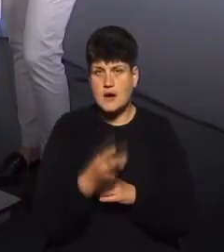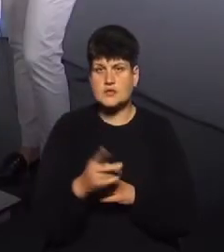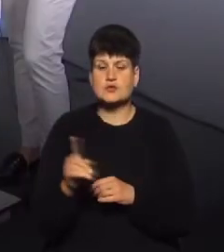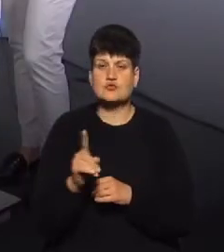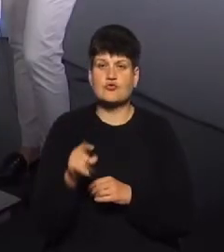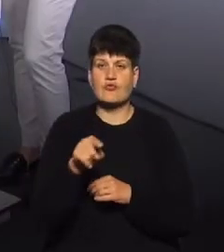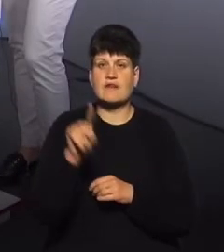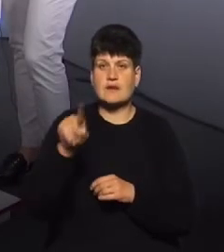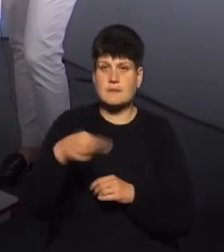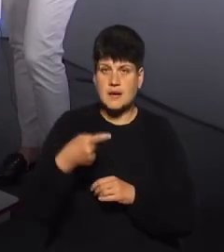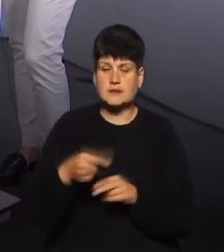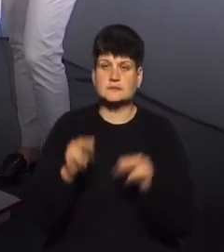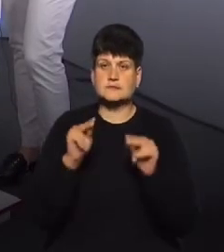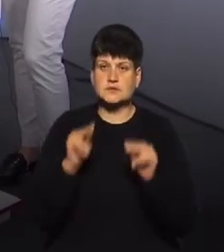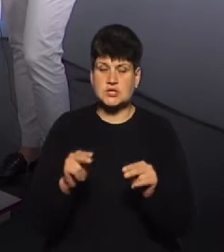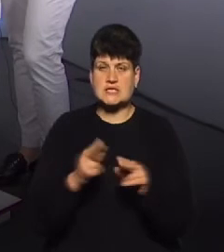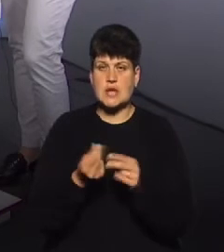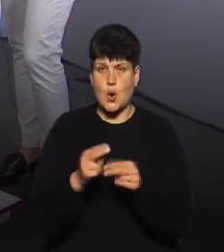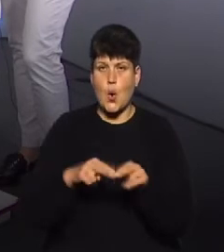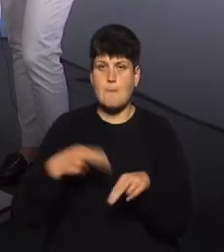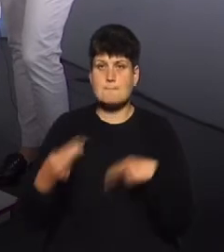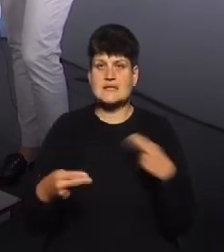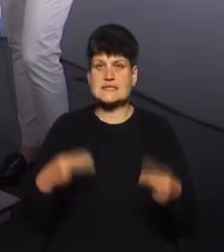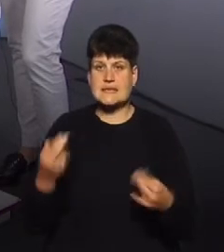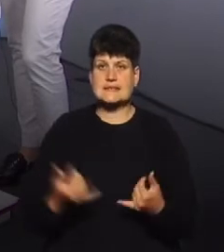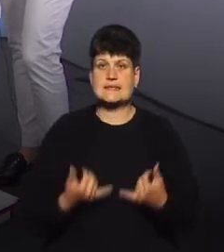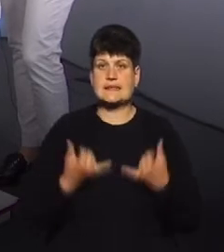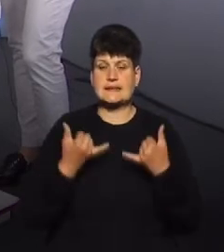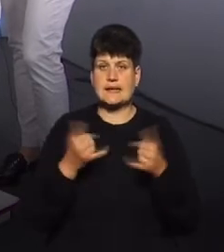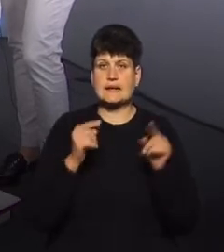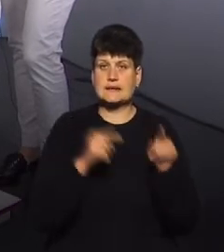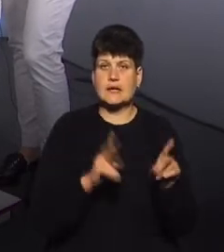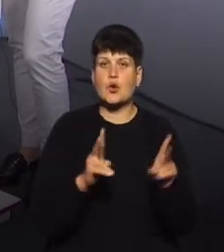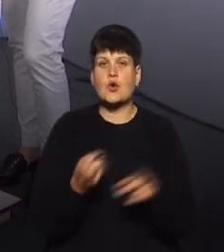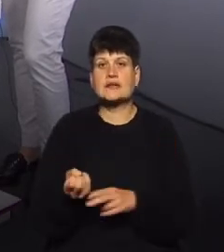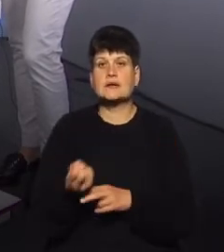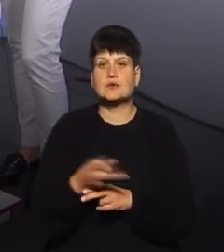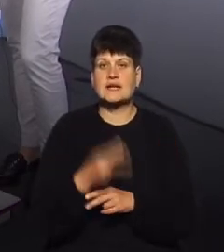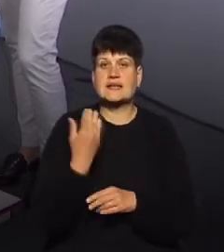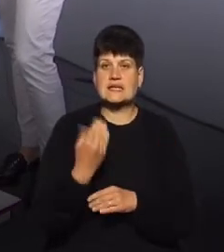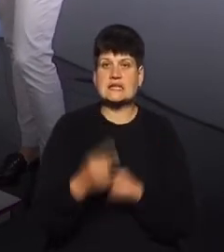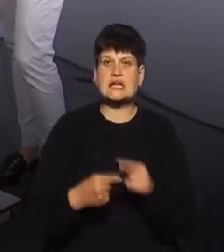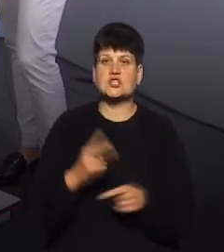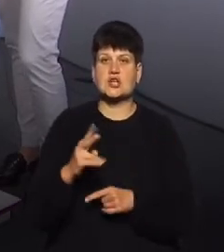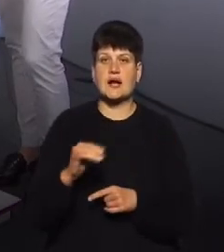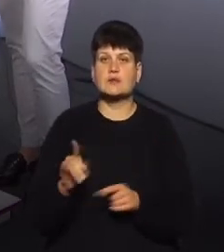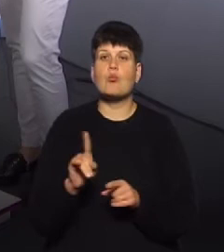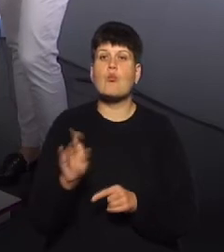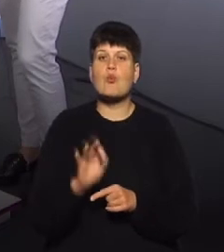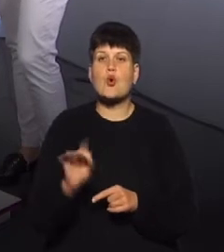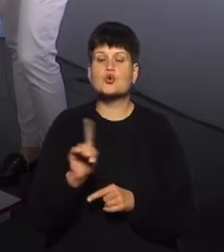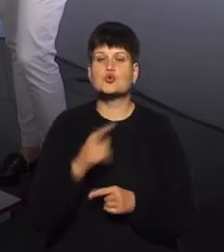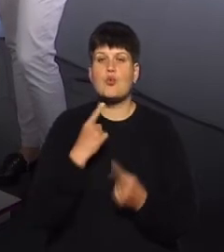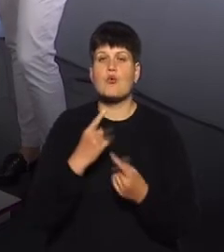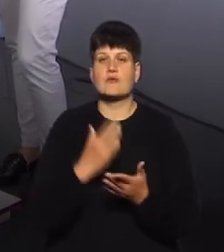справедливих компенсацій для власне тих, хто, кого депортували, і їхніх нащадків. Про що мова? Які компенсації? По суті, в зверненні є